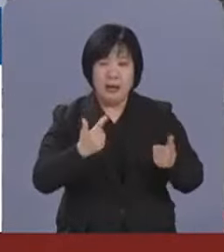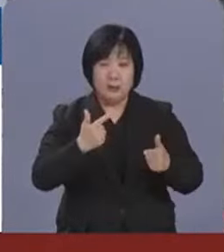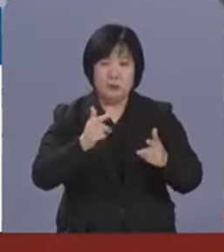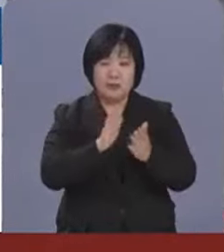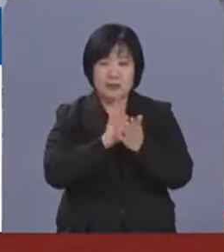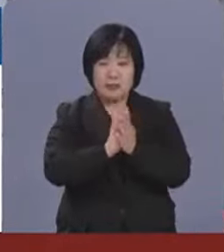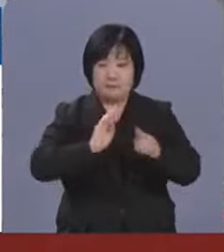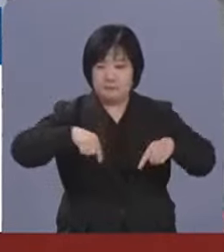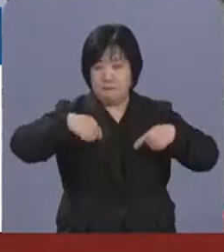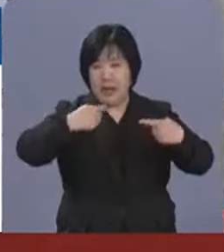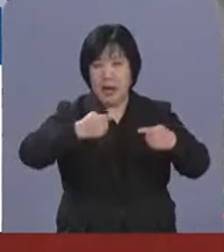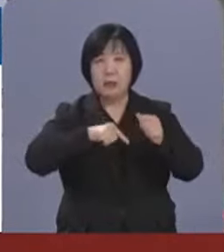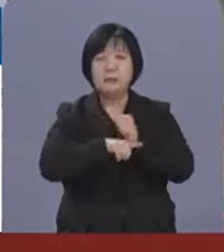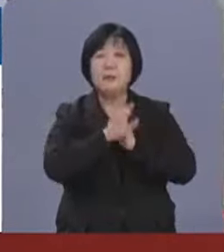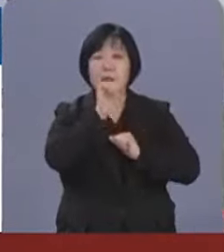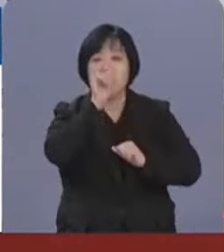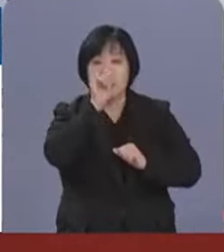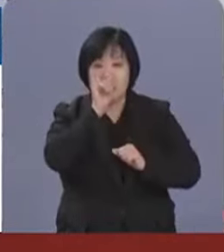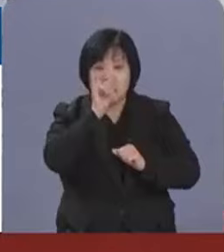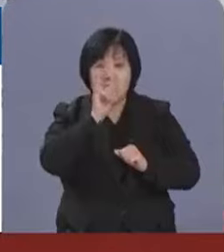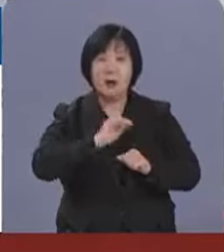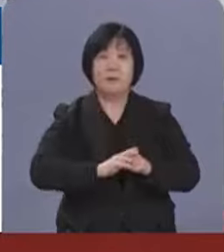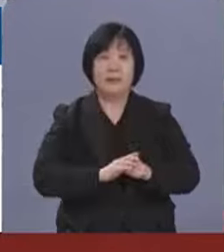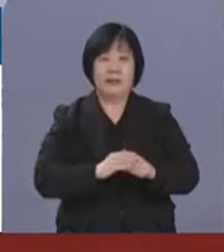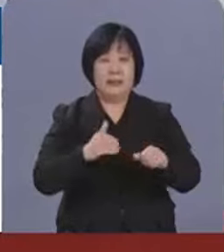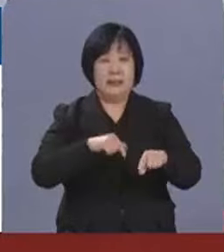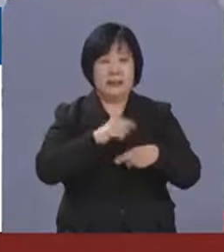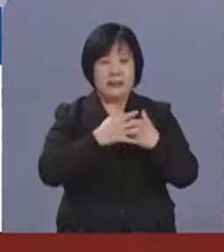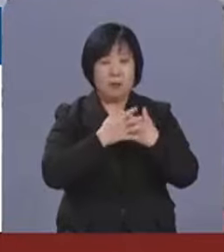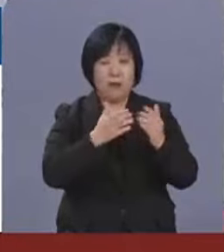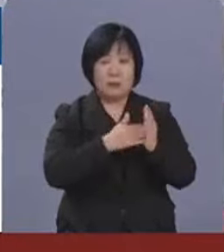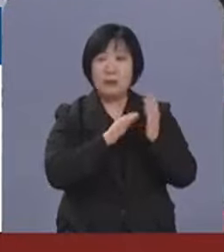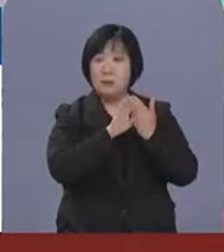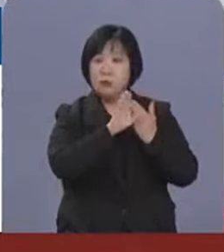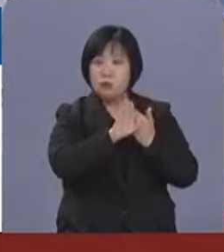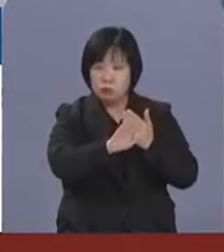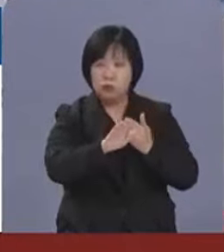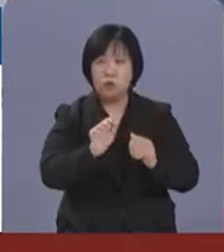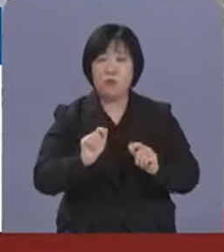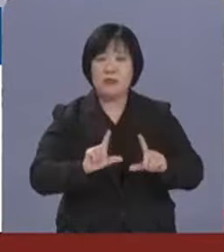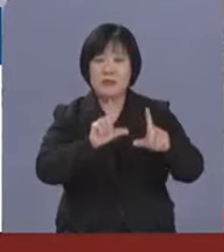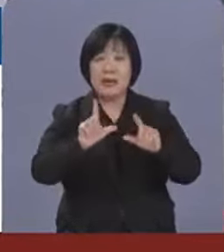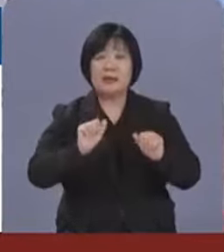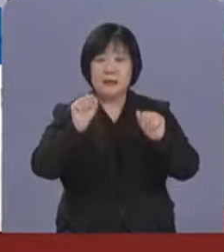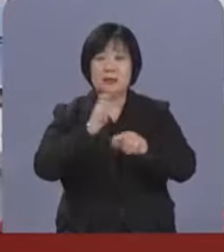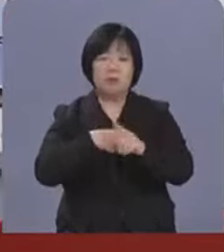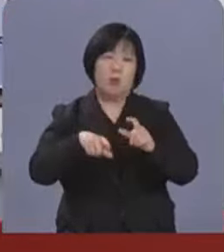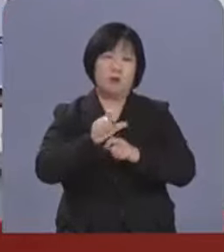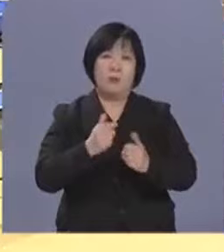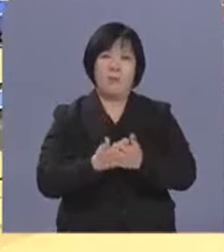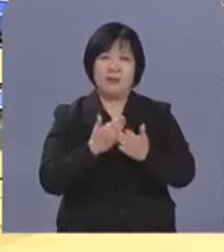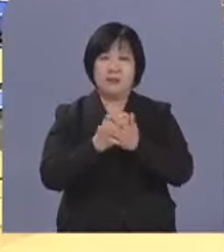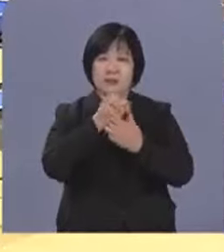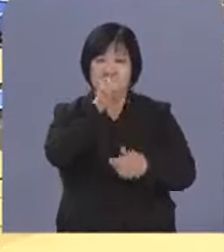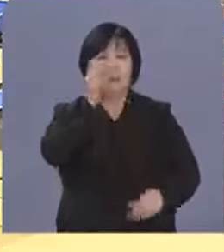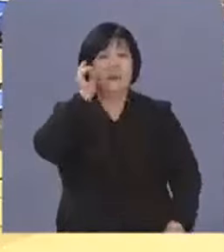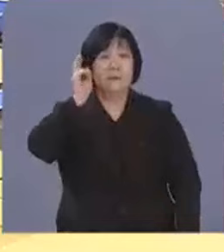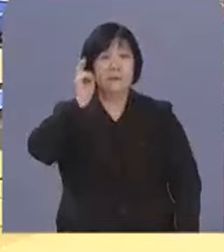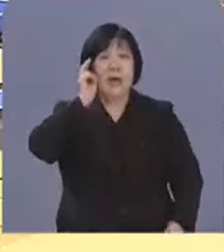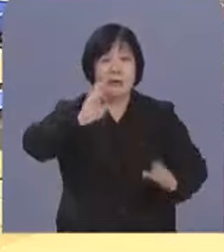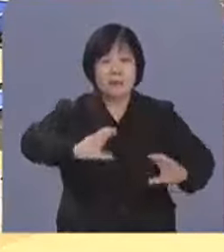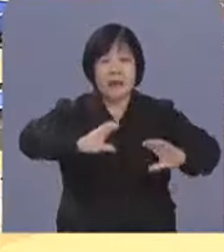더 두면 엘리트 체육과 생활체육이 이 대회를 끝나고 나서 더욱더 발전되지 않을까 이렇게 생각이 듭니다.